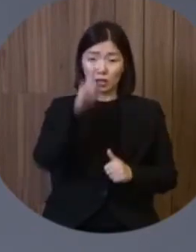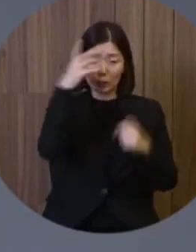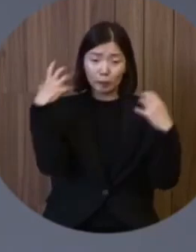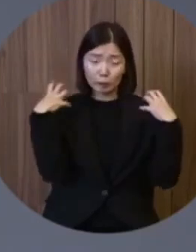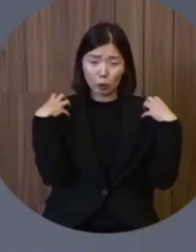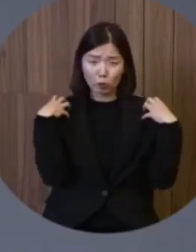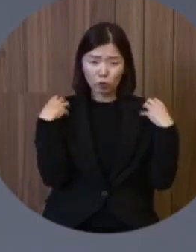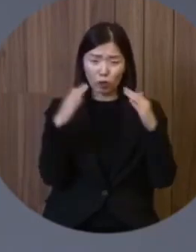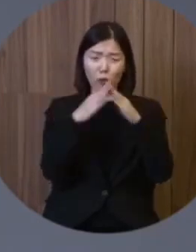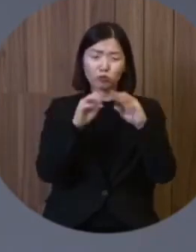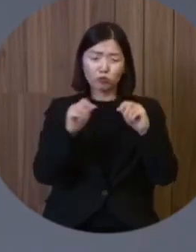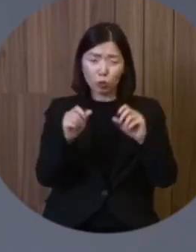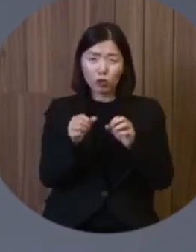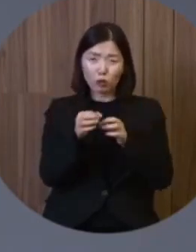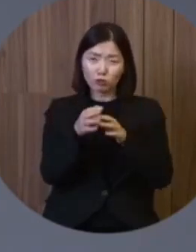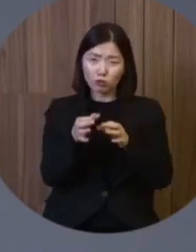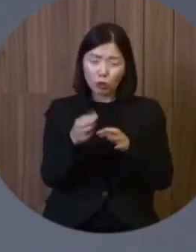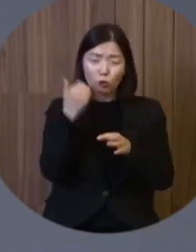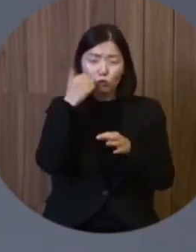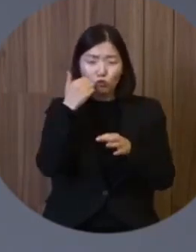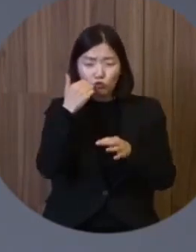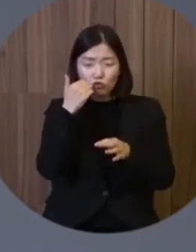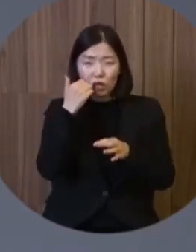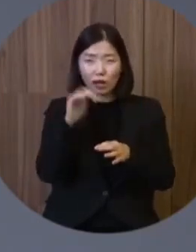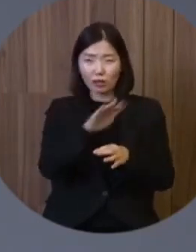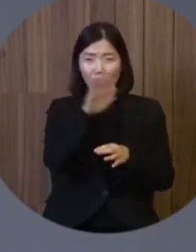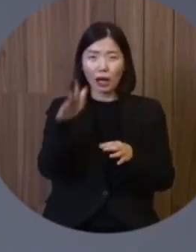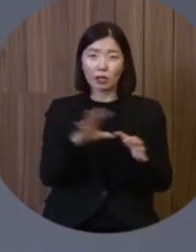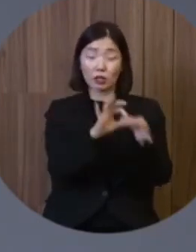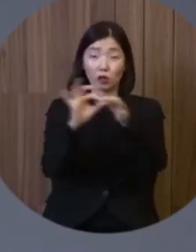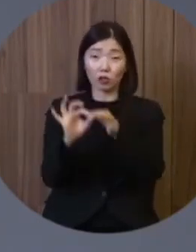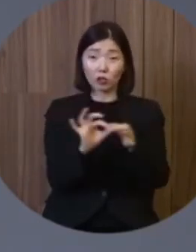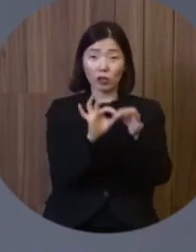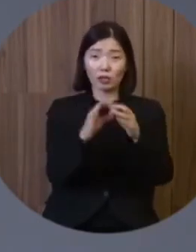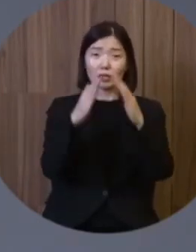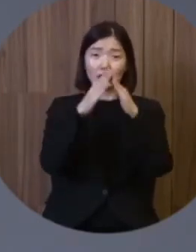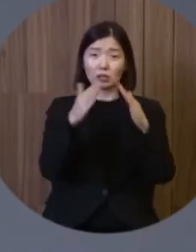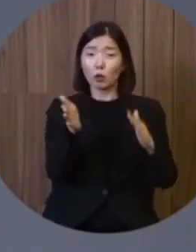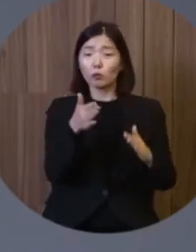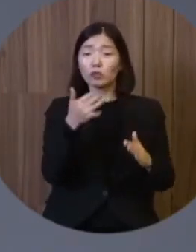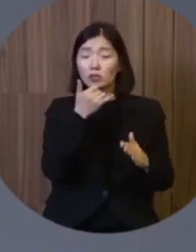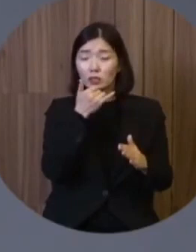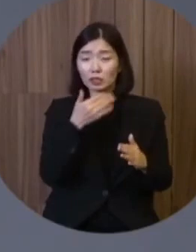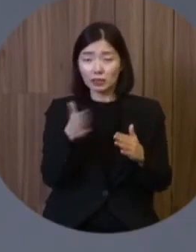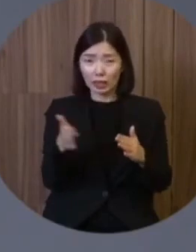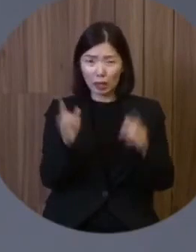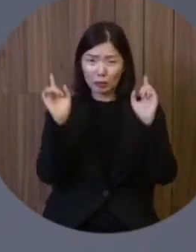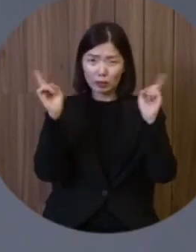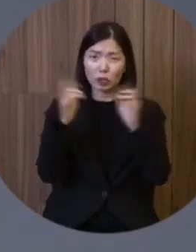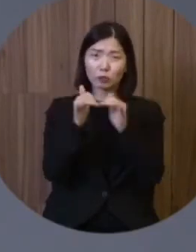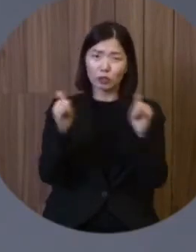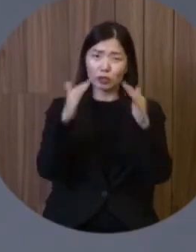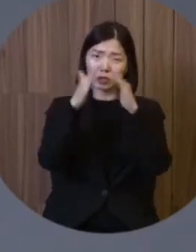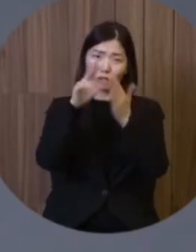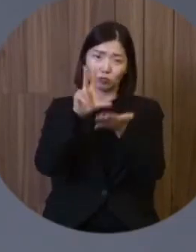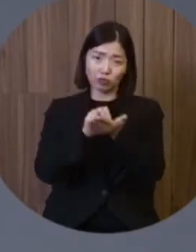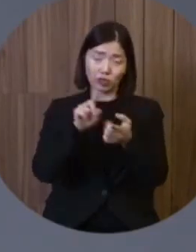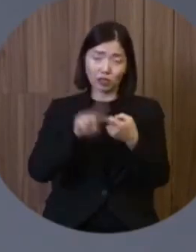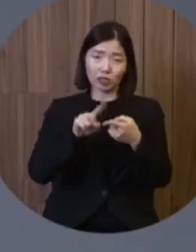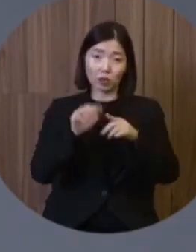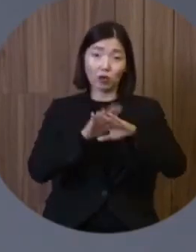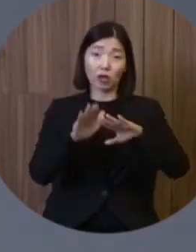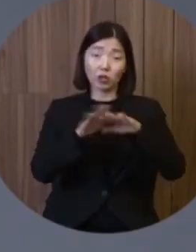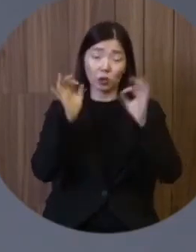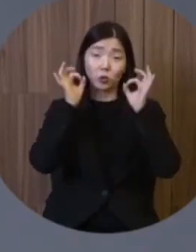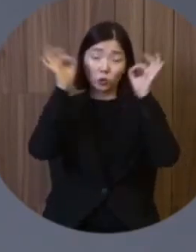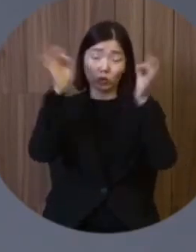이사 부동산 대책에 누구나 집 프로젝트를 결합하여 무주택자, 청년 신혼부부들의 집 문제를 해결해